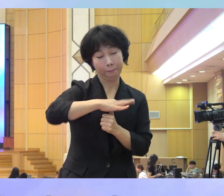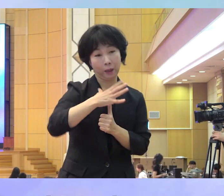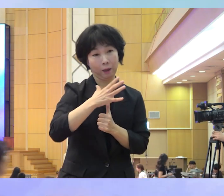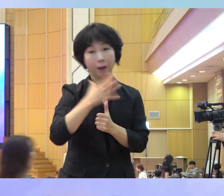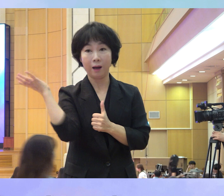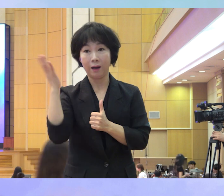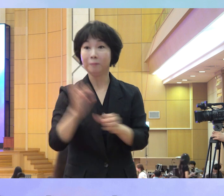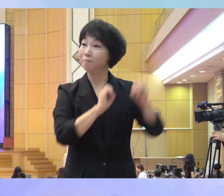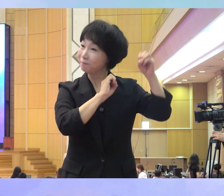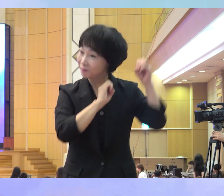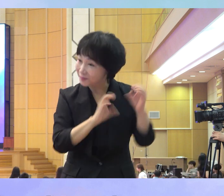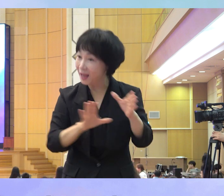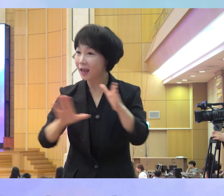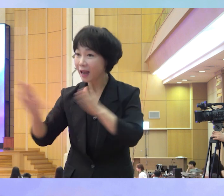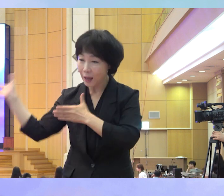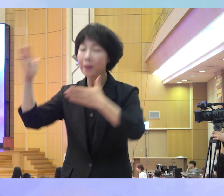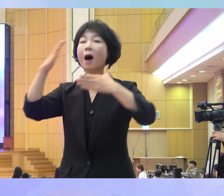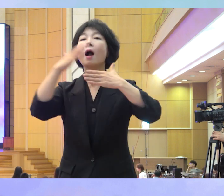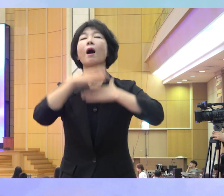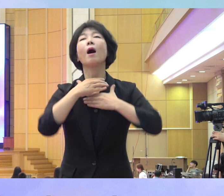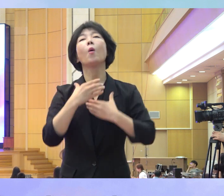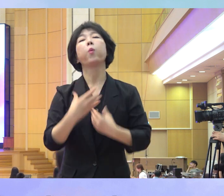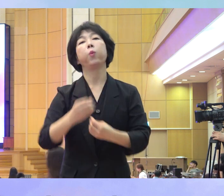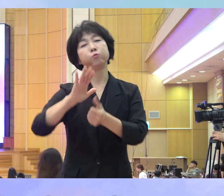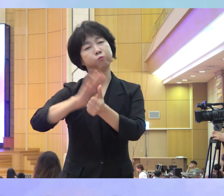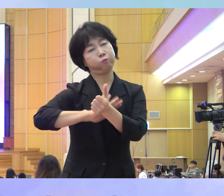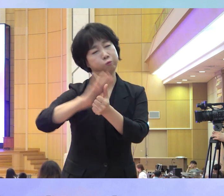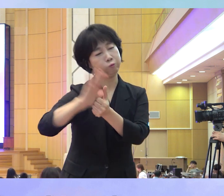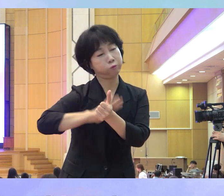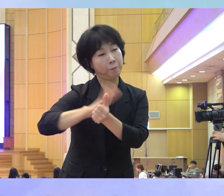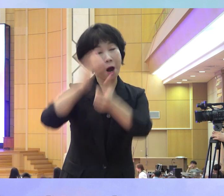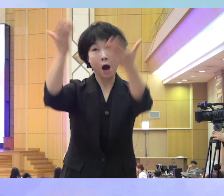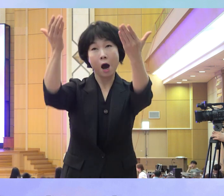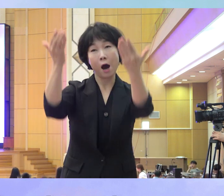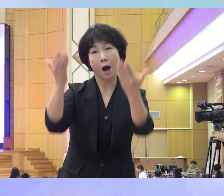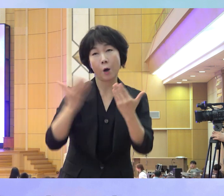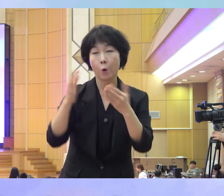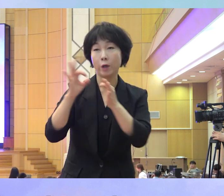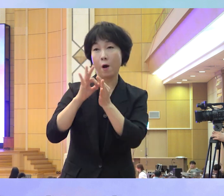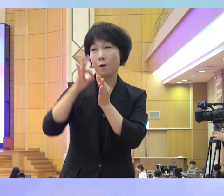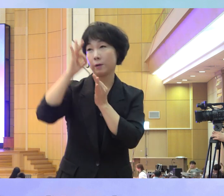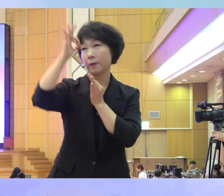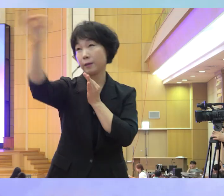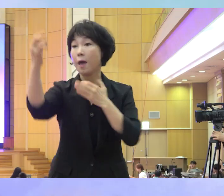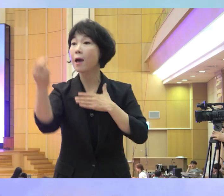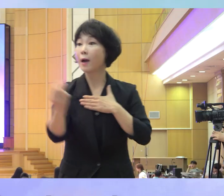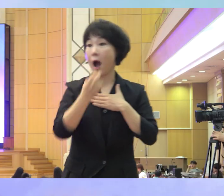벗어버리네. 아니 받고